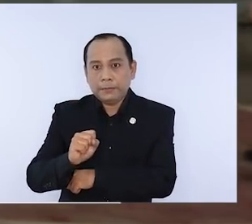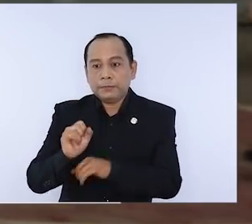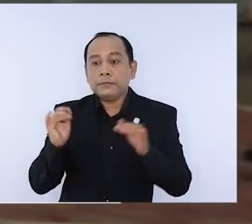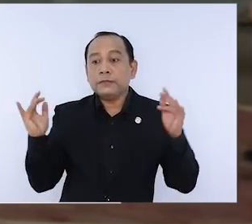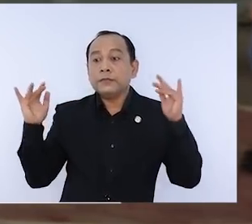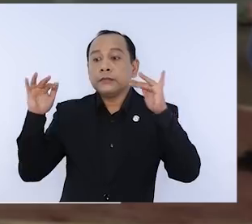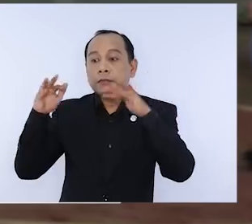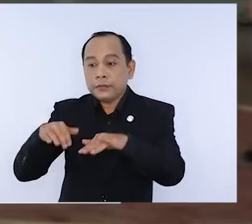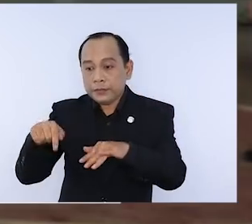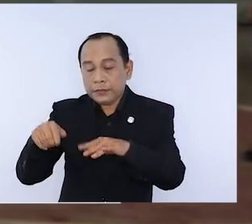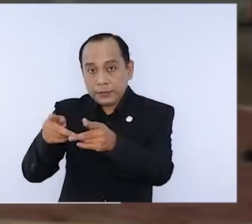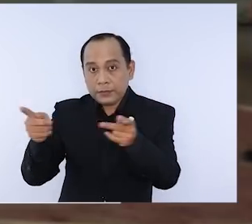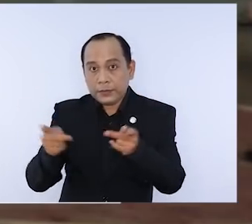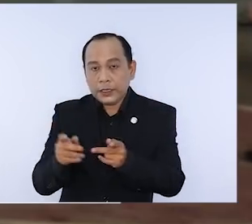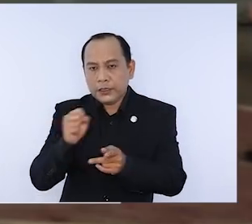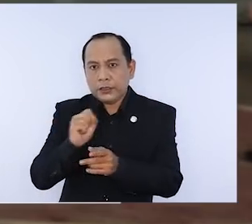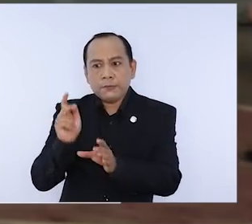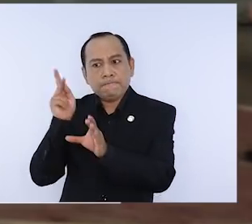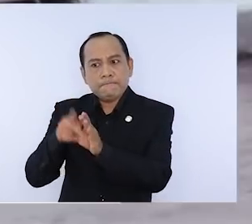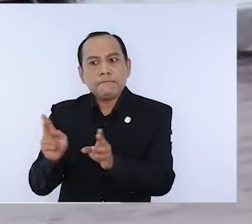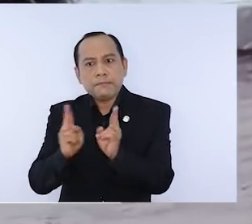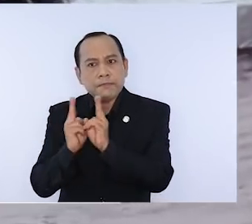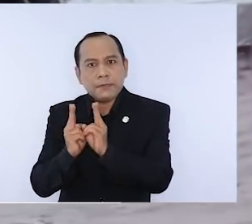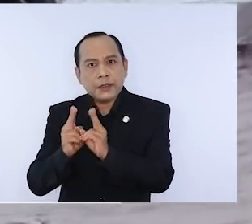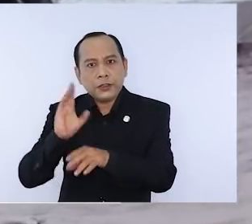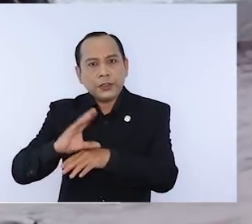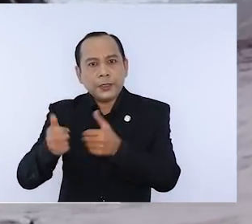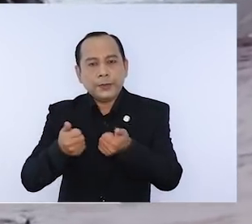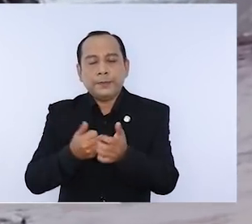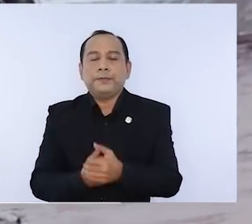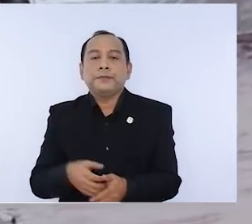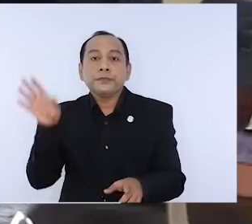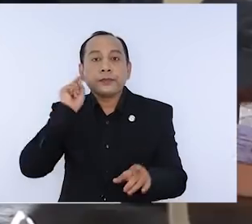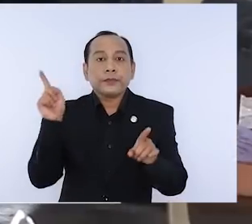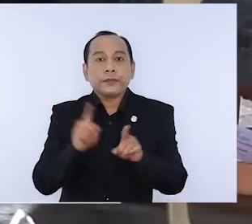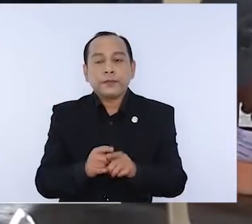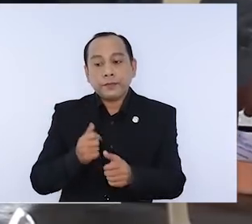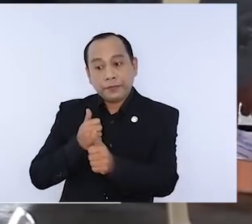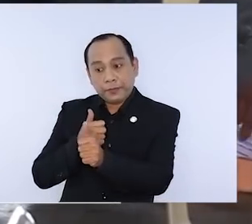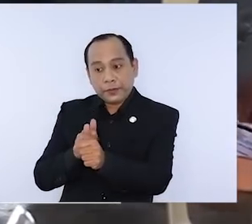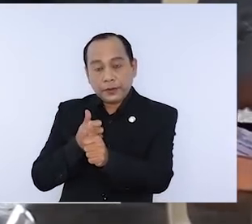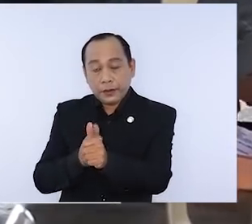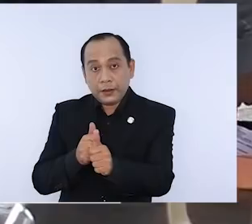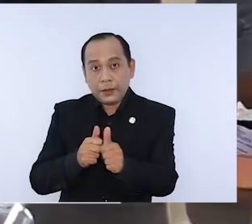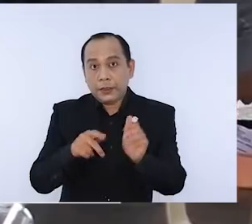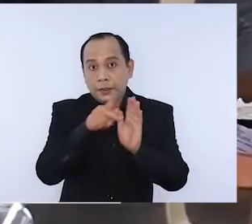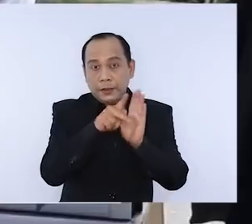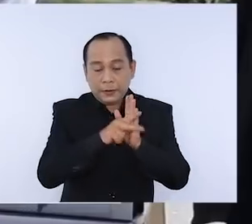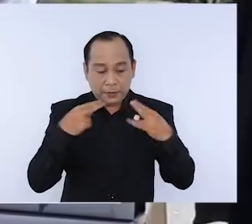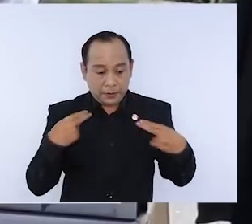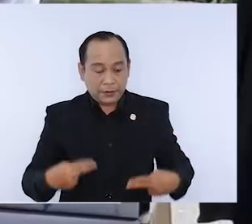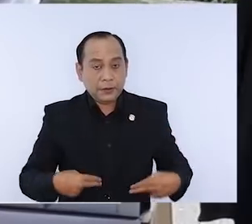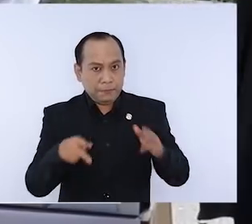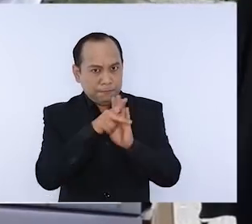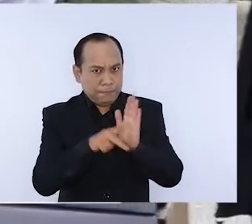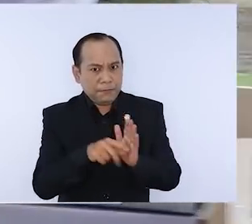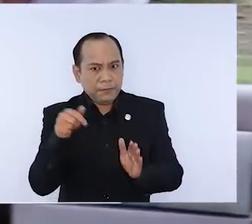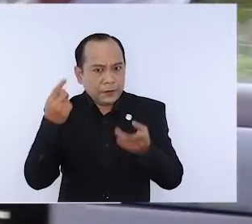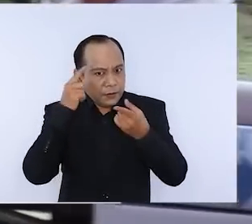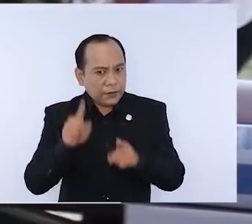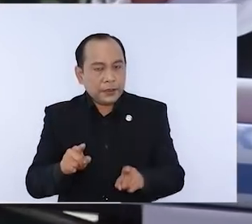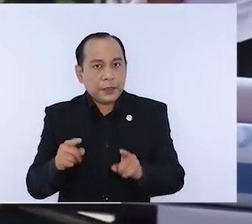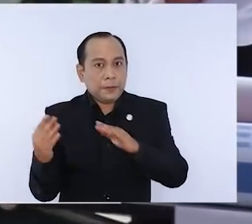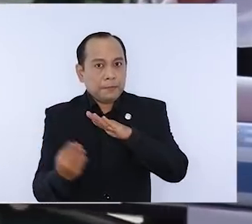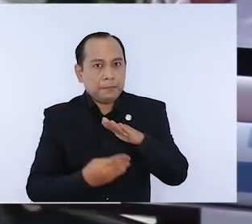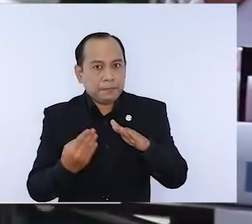ito para makipagkaisa sa pamamahala. Ang mga kapatid ay sumunod sa pinatutupad na health protocols sangayon